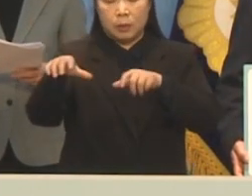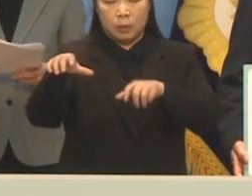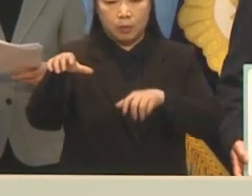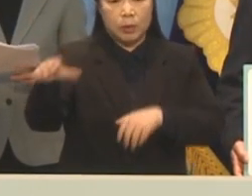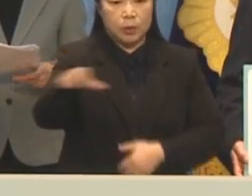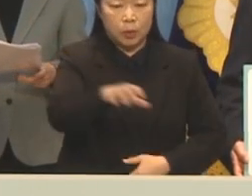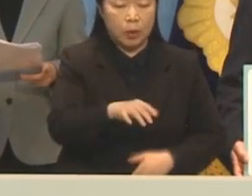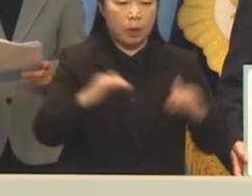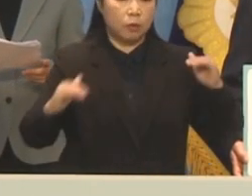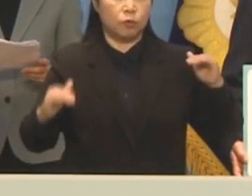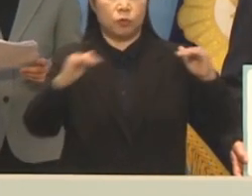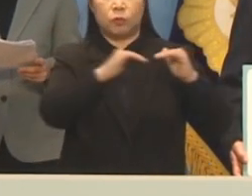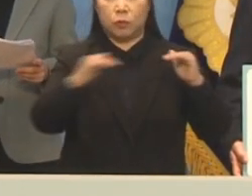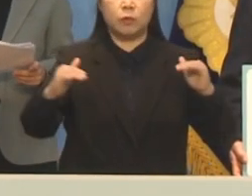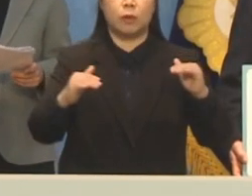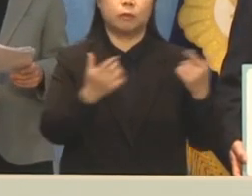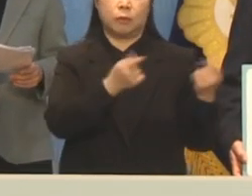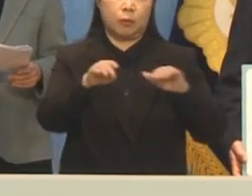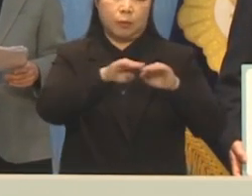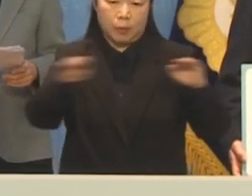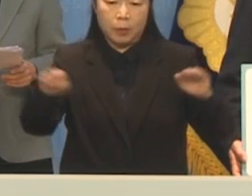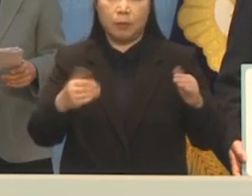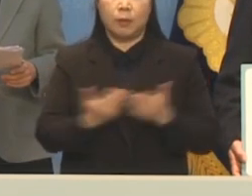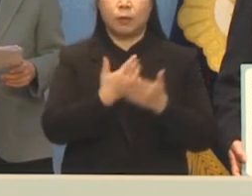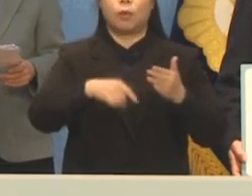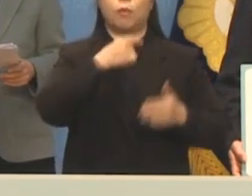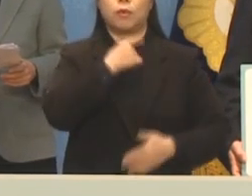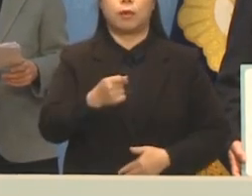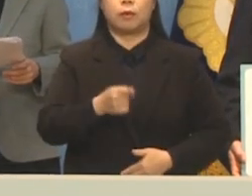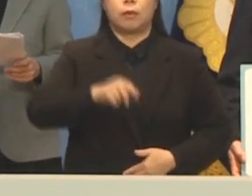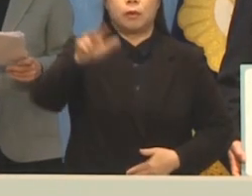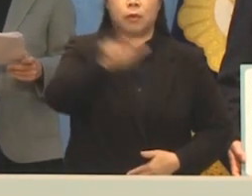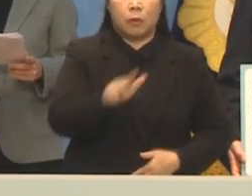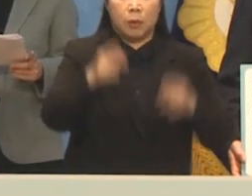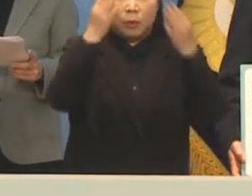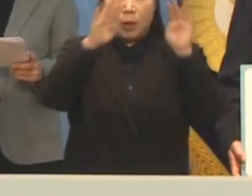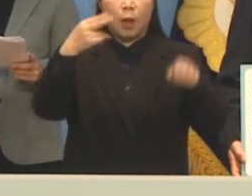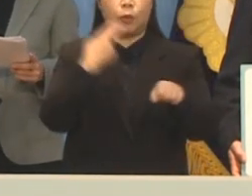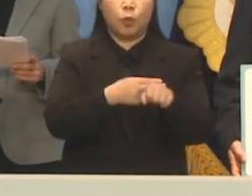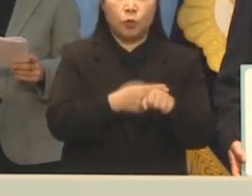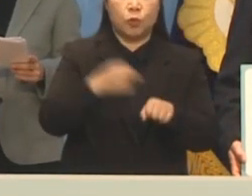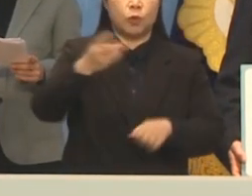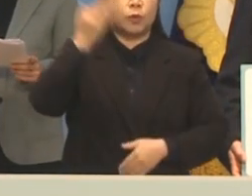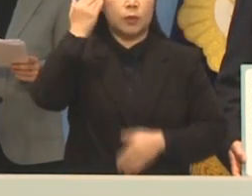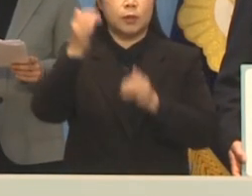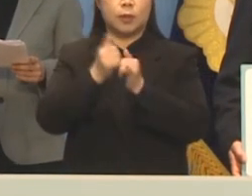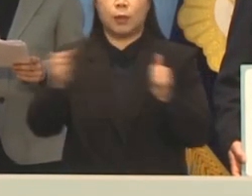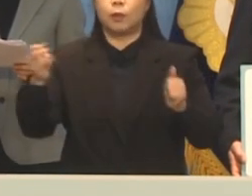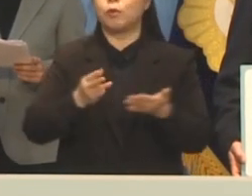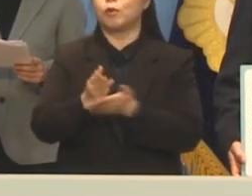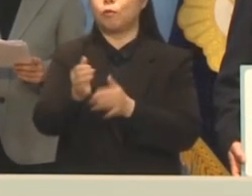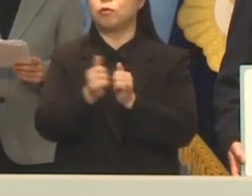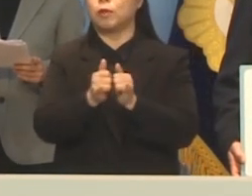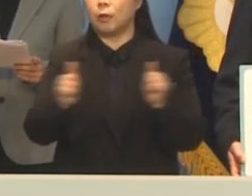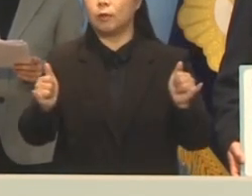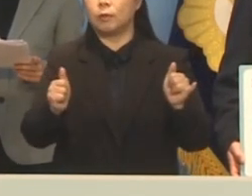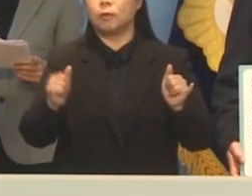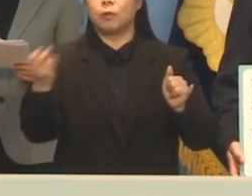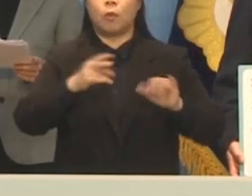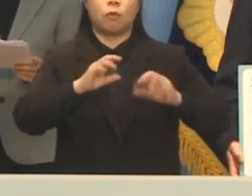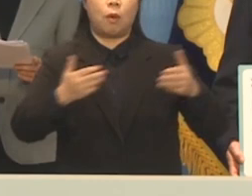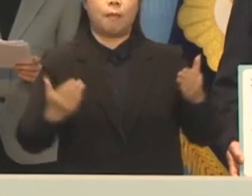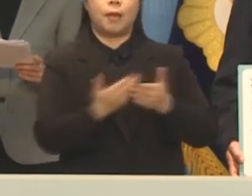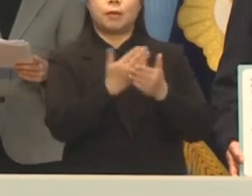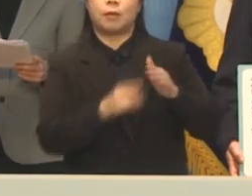발전을 염원하는 전국의 대학 교수를 비롯한 지식인과 전문가들, 그리고 국가